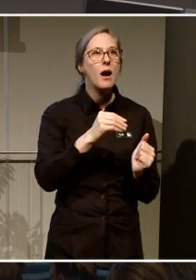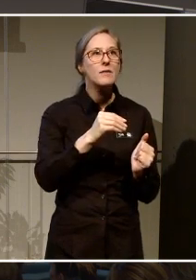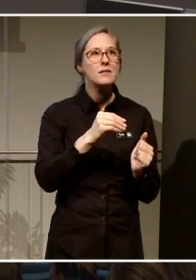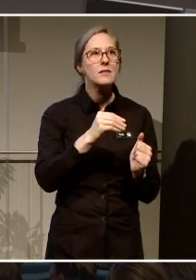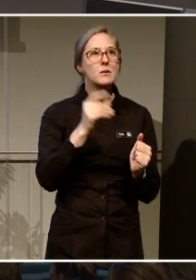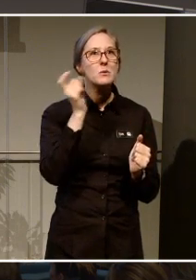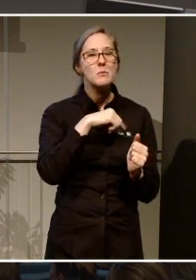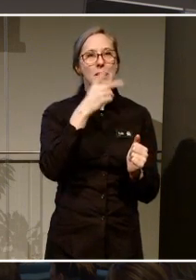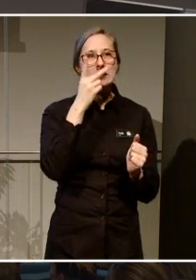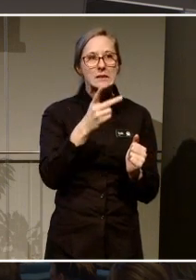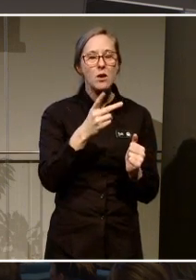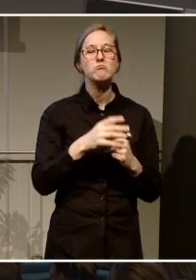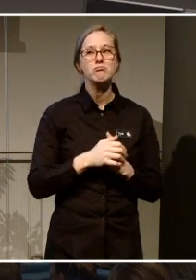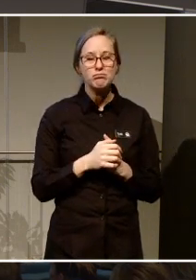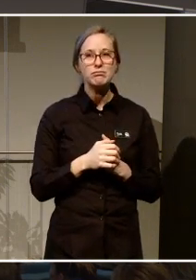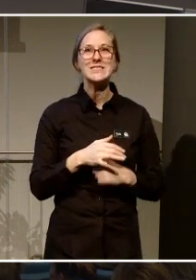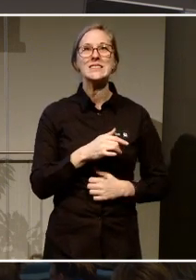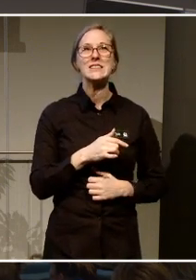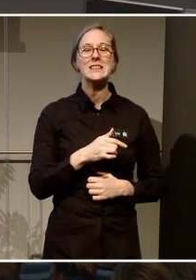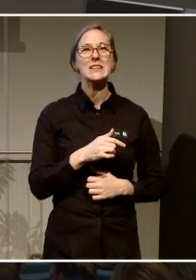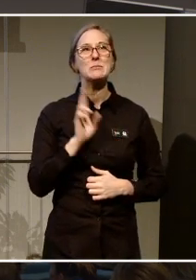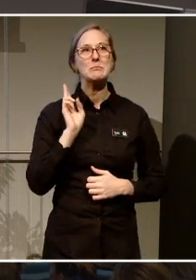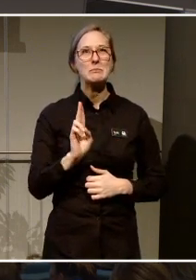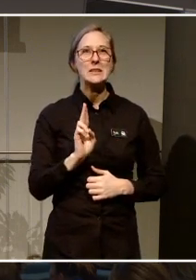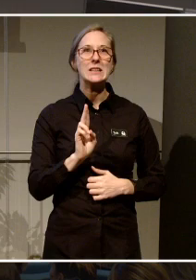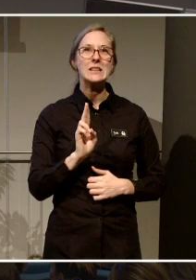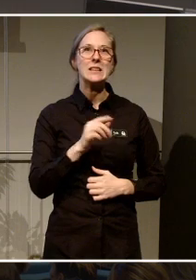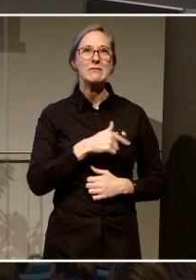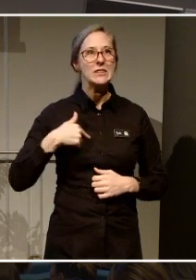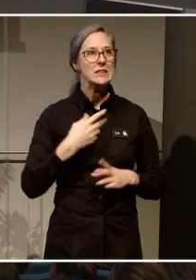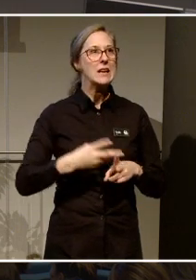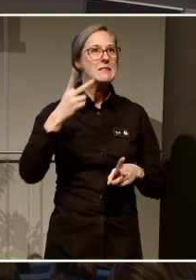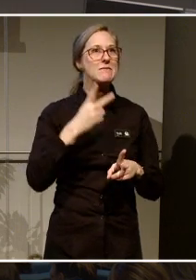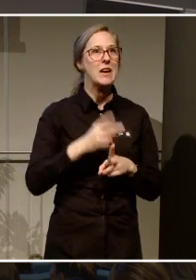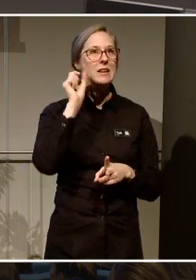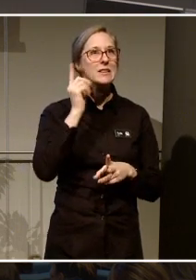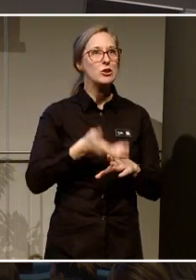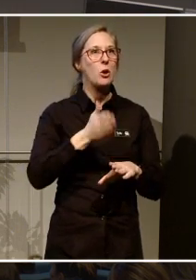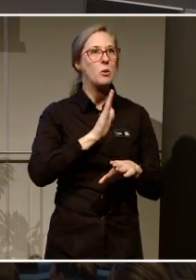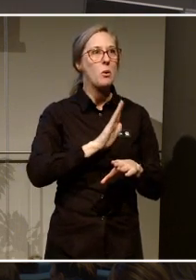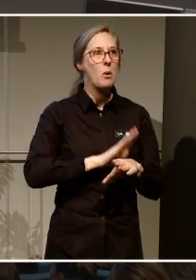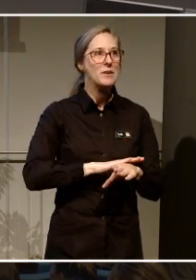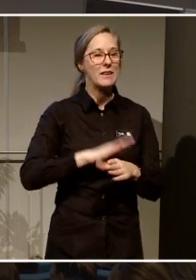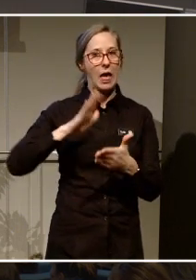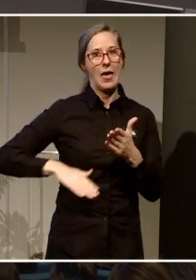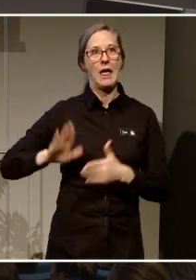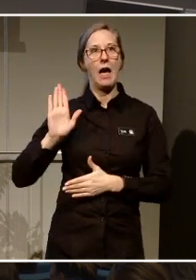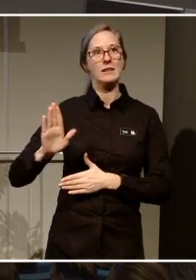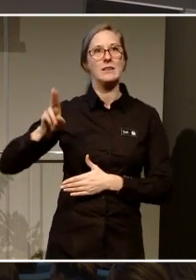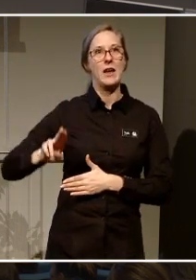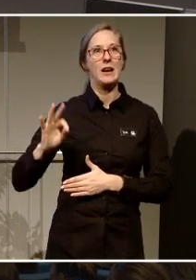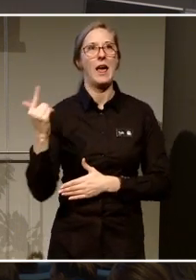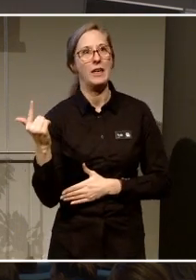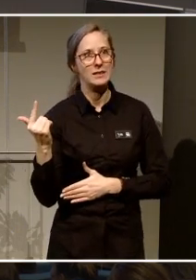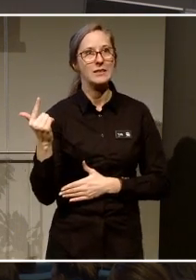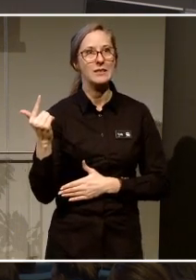utsidan är att vi är så mycket mer digitalt kompetenta allihop i Sverige jämfört med hans verklighet. Och ännu